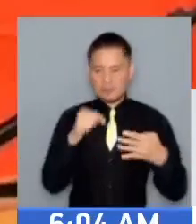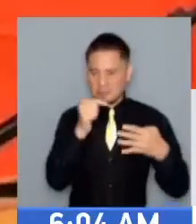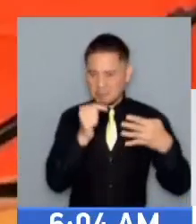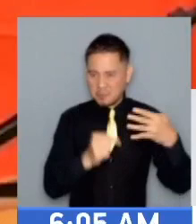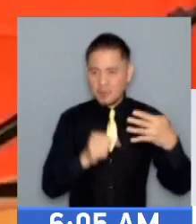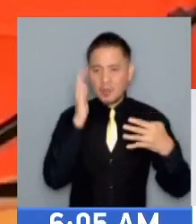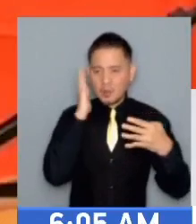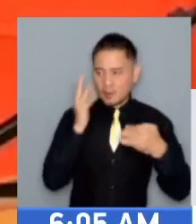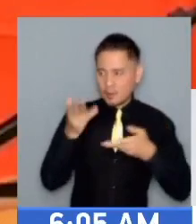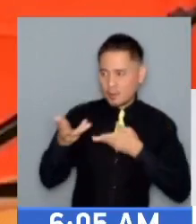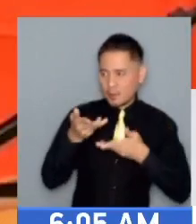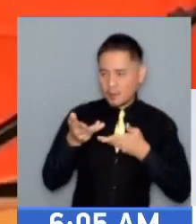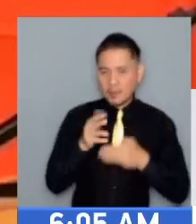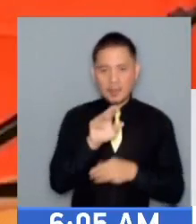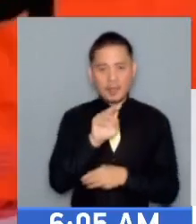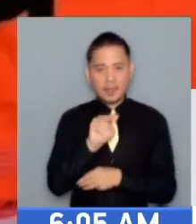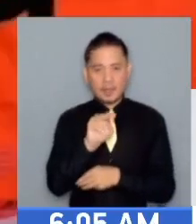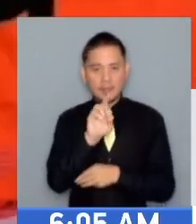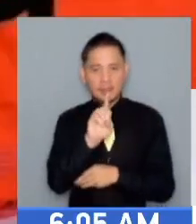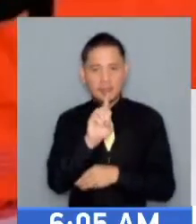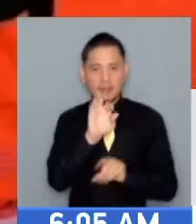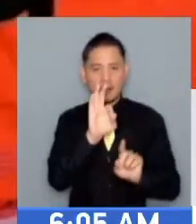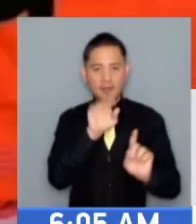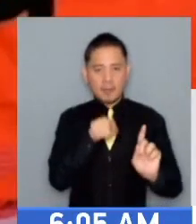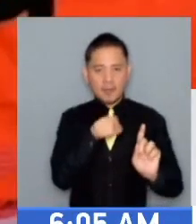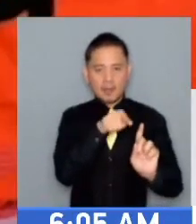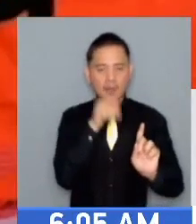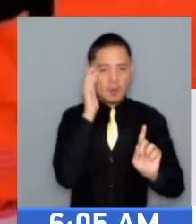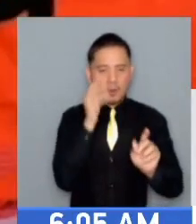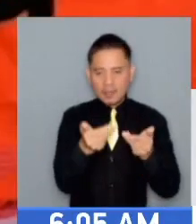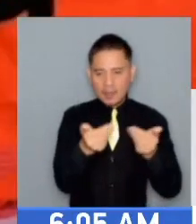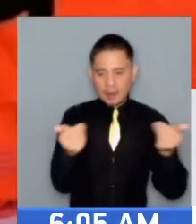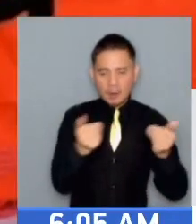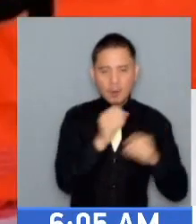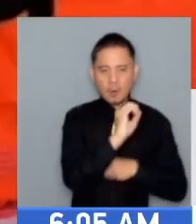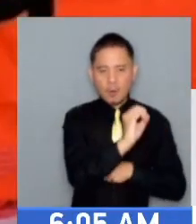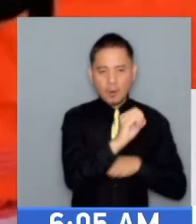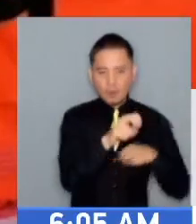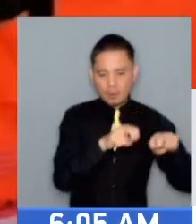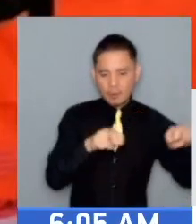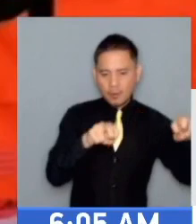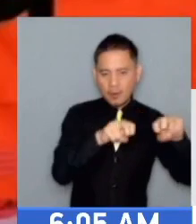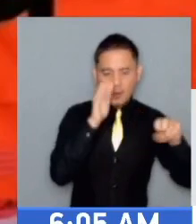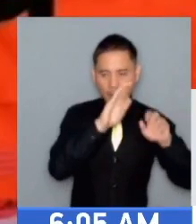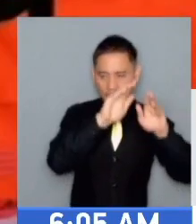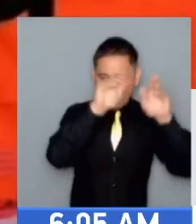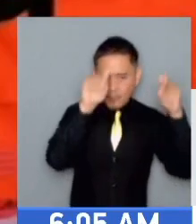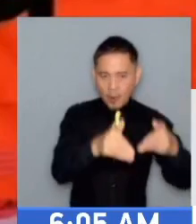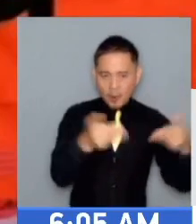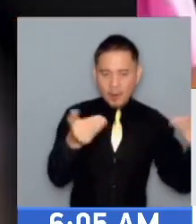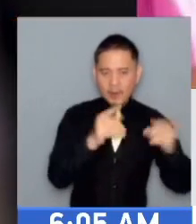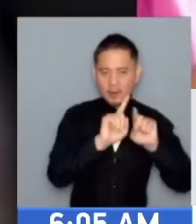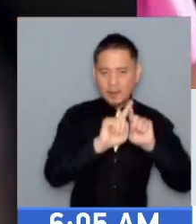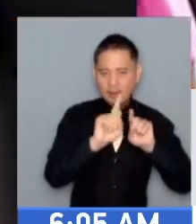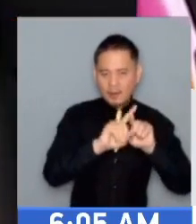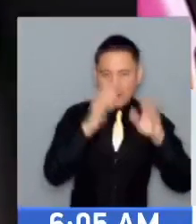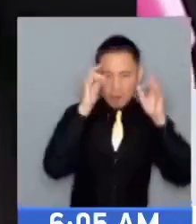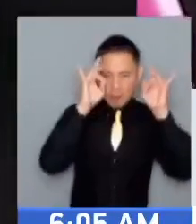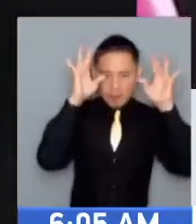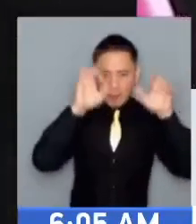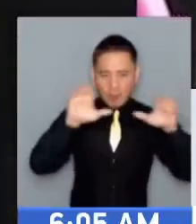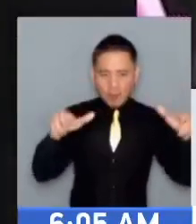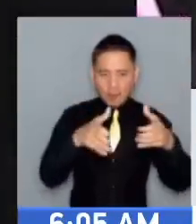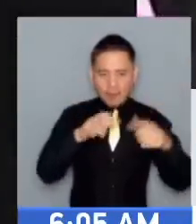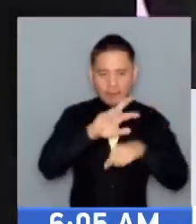panel. Ilan sa mga isyong tatalakayin ay kung babawi na bansag na terorista sa New People's Army at ang pagpapalaya sa mga nakakulong